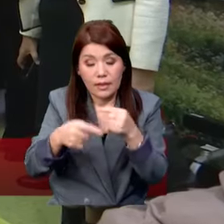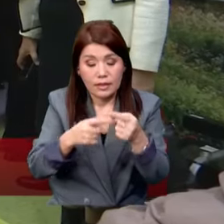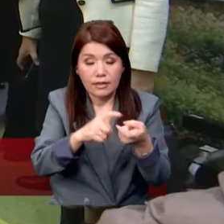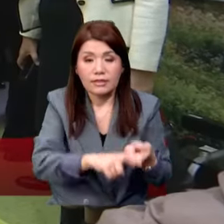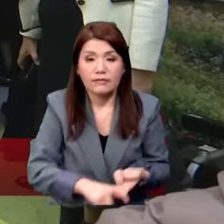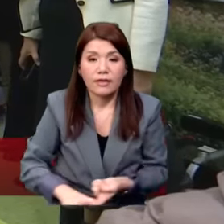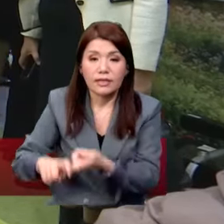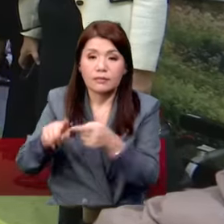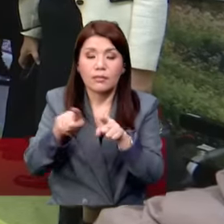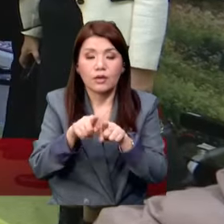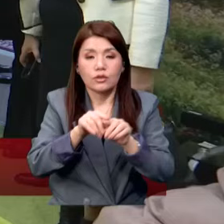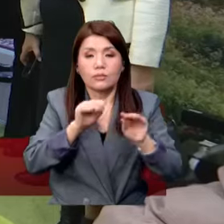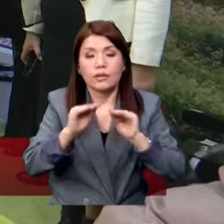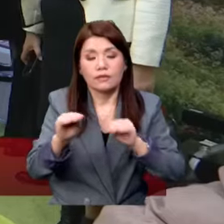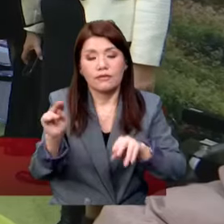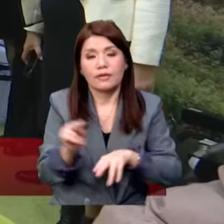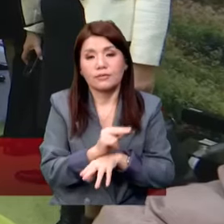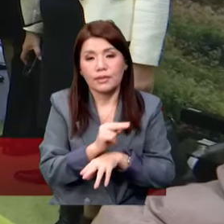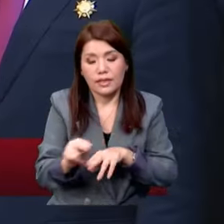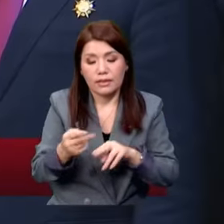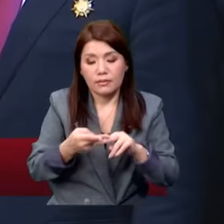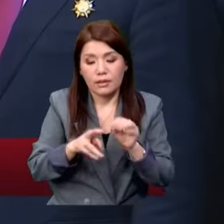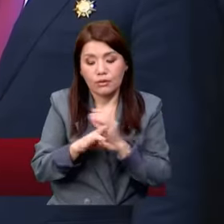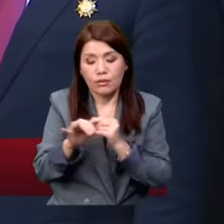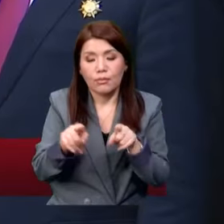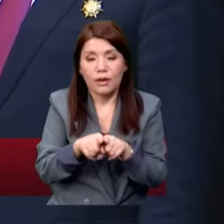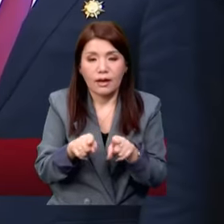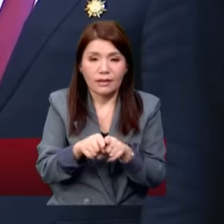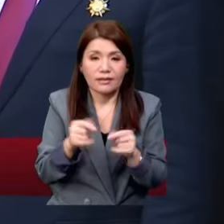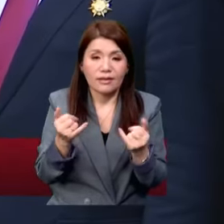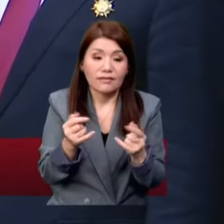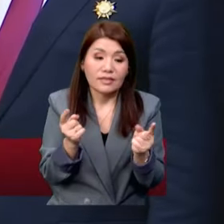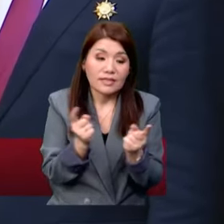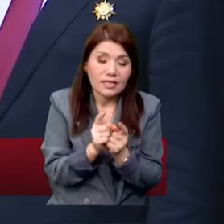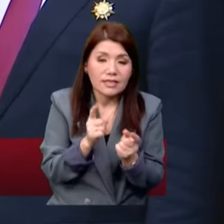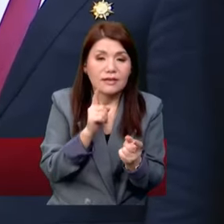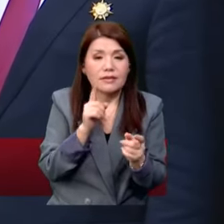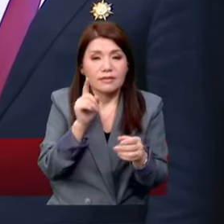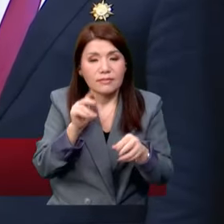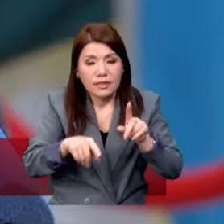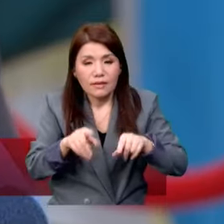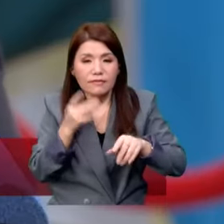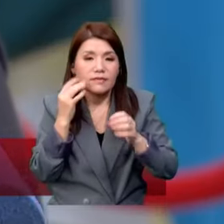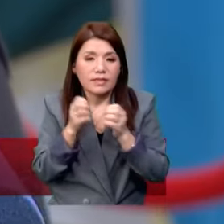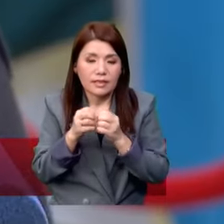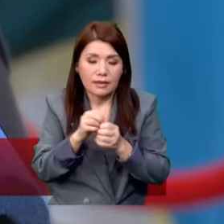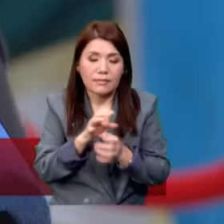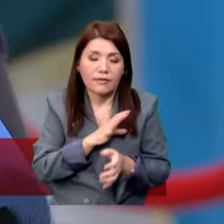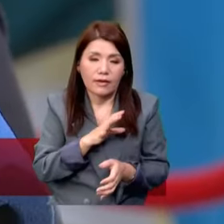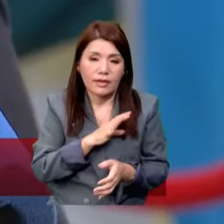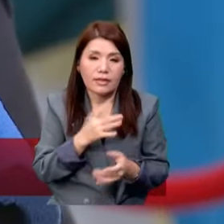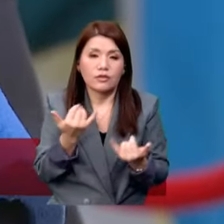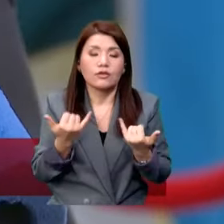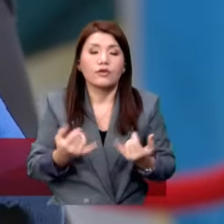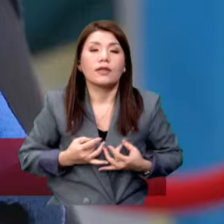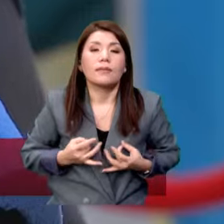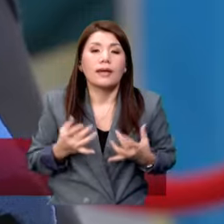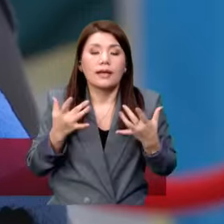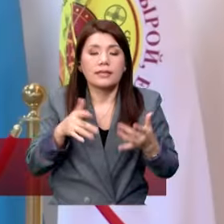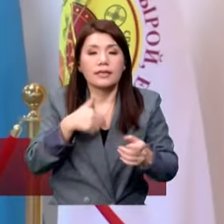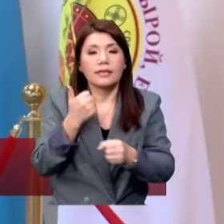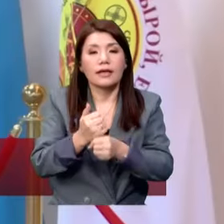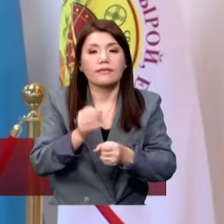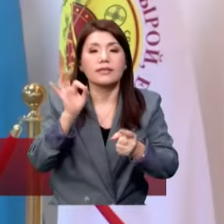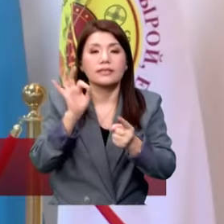из составляющих такого воспитания. Поэтому такие встречи довольно частые события. Сегодняшнее мероприятие, основная цель –